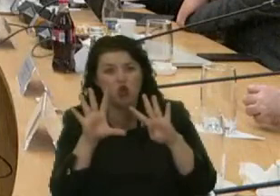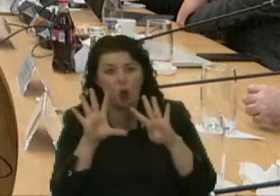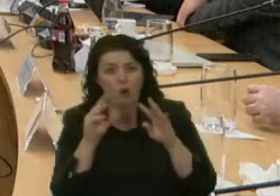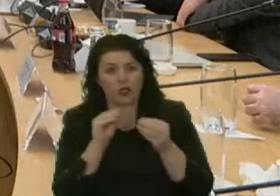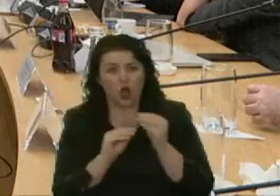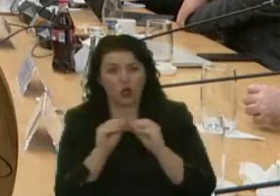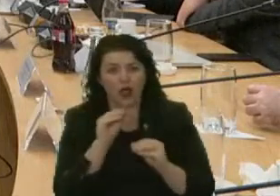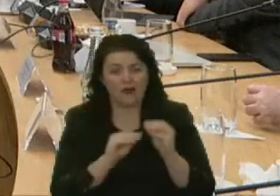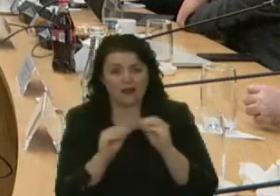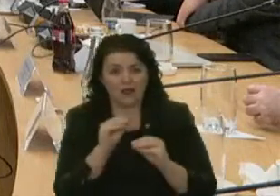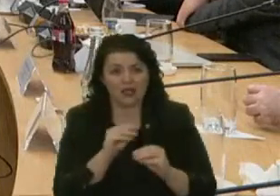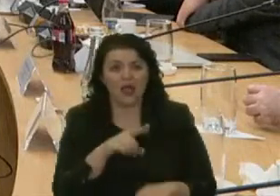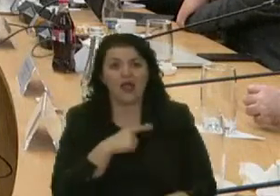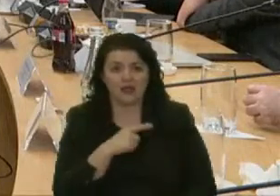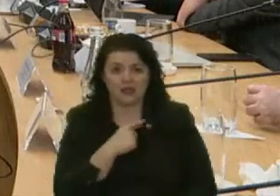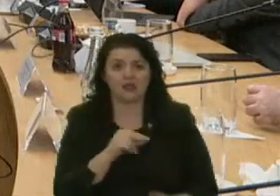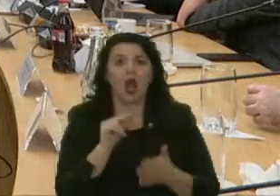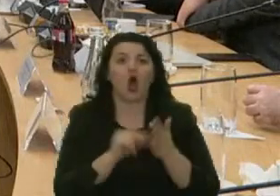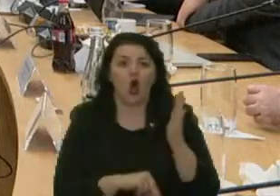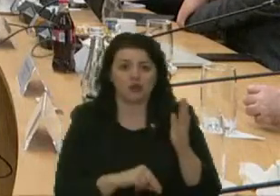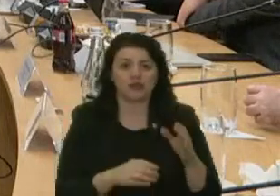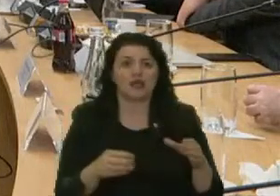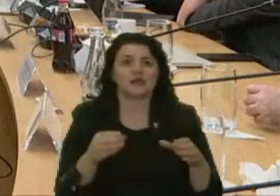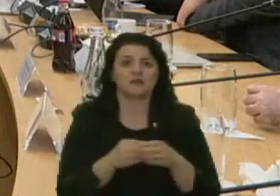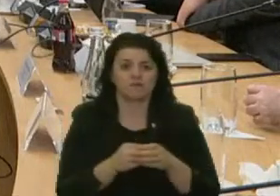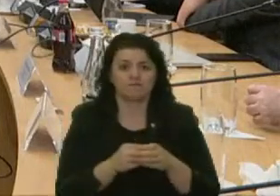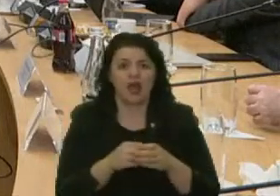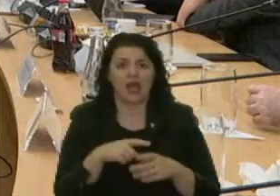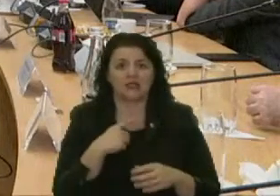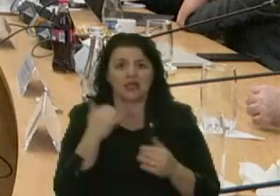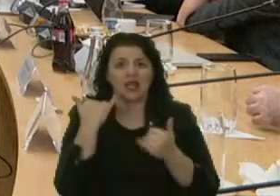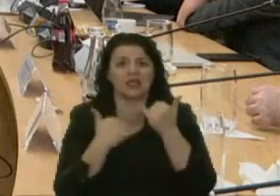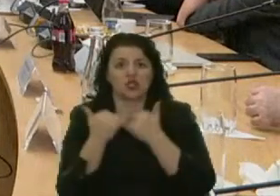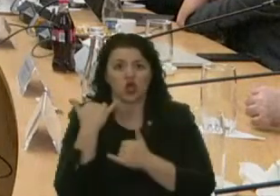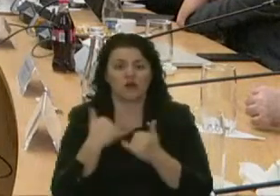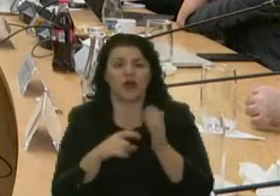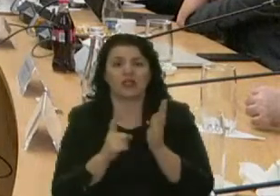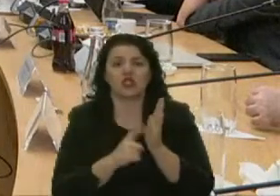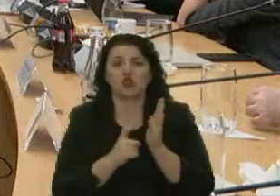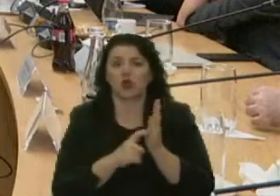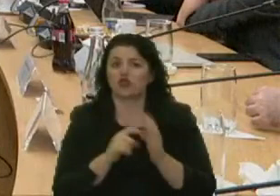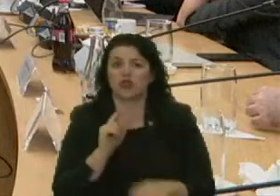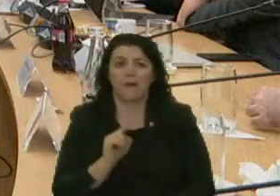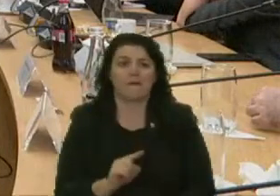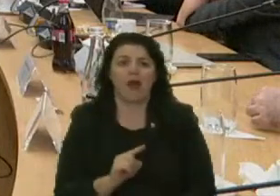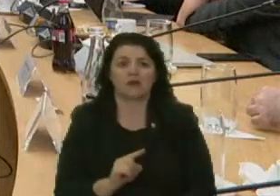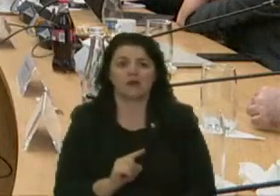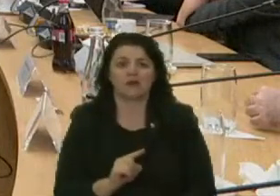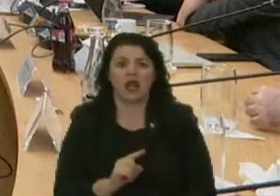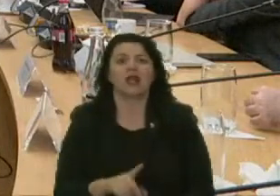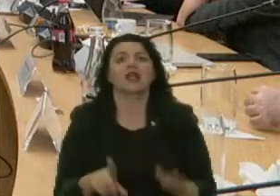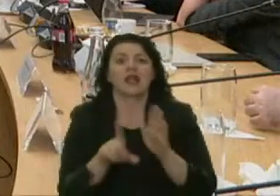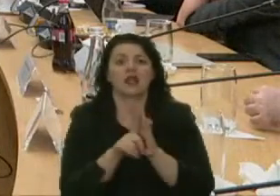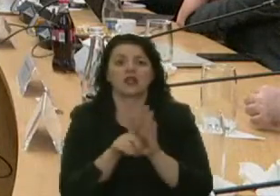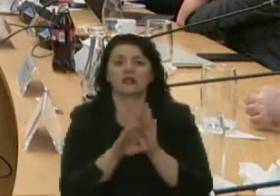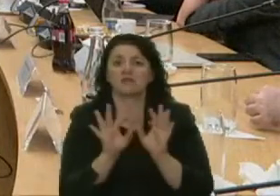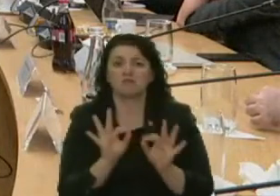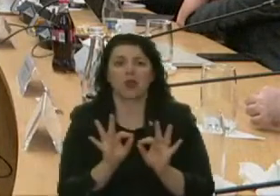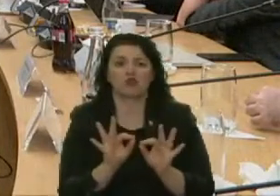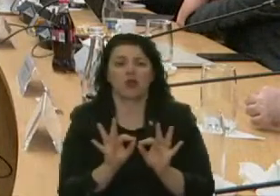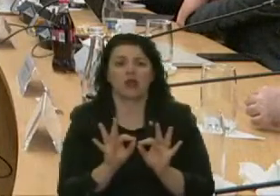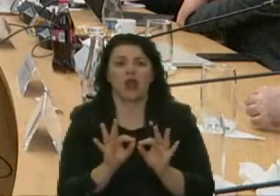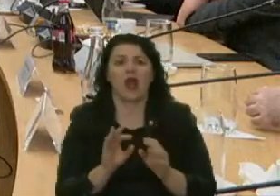organizații există consens în sector există un istoric prin care vă solicităm chestia asta e legea specializată